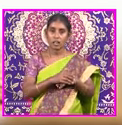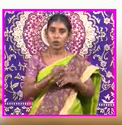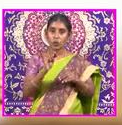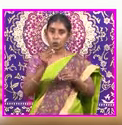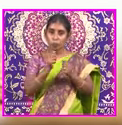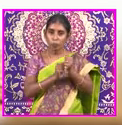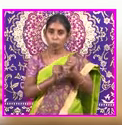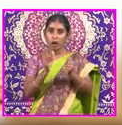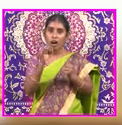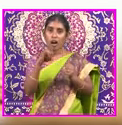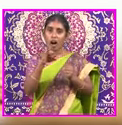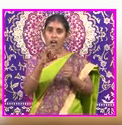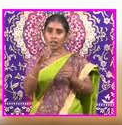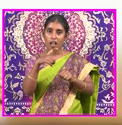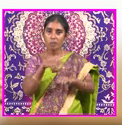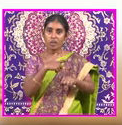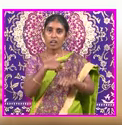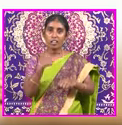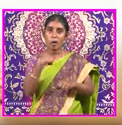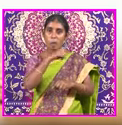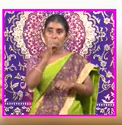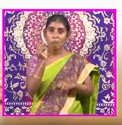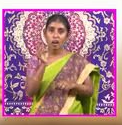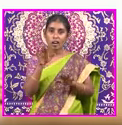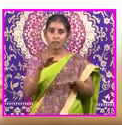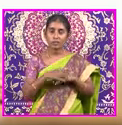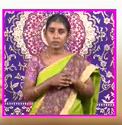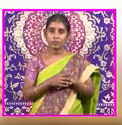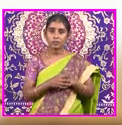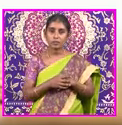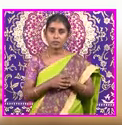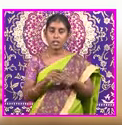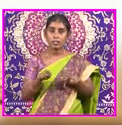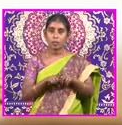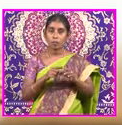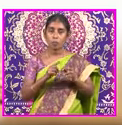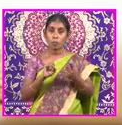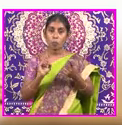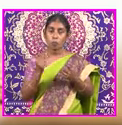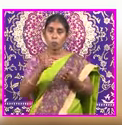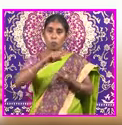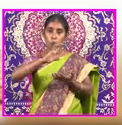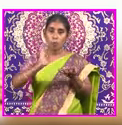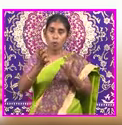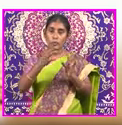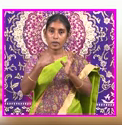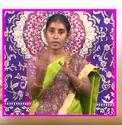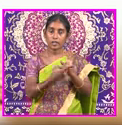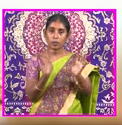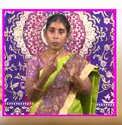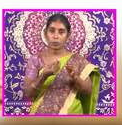இருக்கிறது. துருவத்தை நோக்கி செல்ல செல்ல ஒன்று இரவு அதிகமாகும் இல்லைன்னா பகல் அதிகமாகும். ஸோ இதுதான்